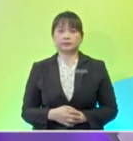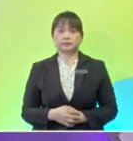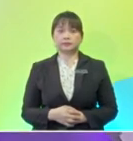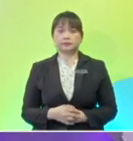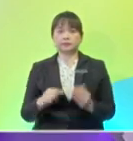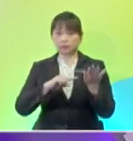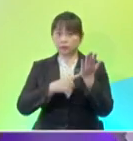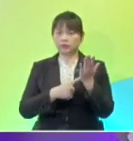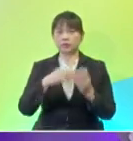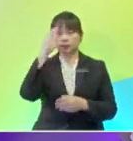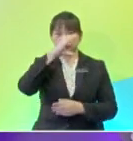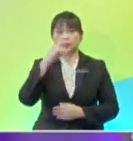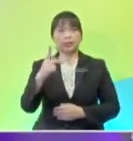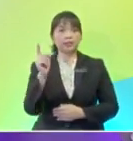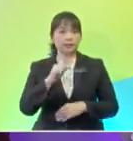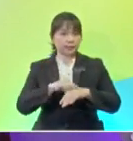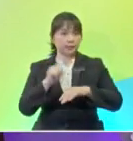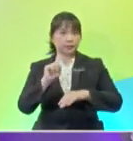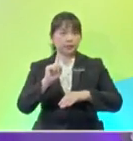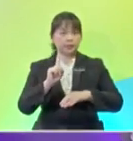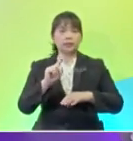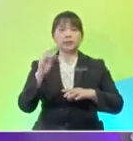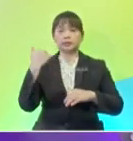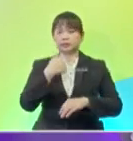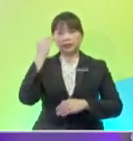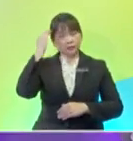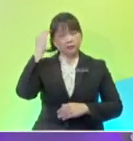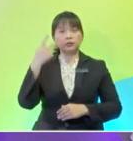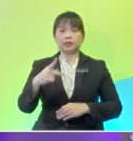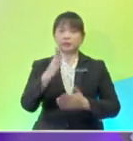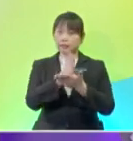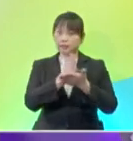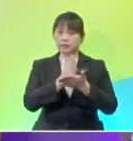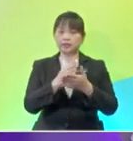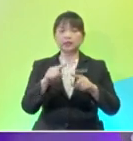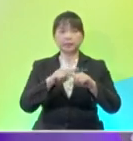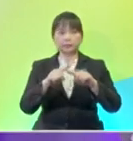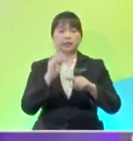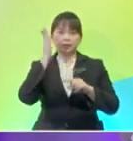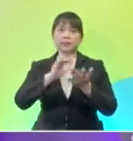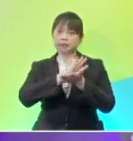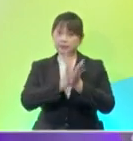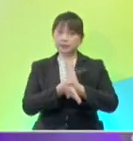sekali kita cari santai Nah dia tetap jadi sebagai garis